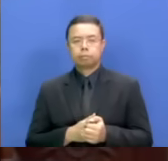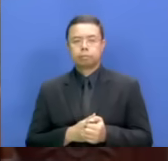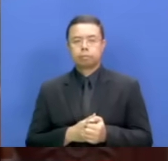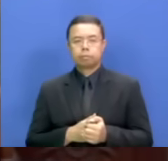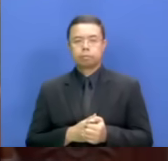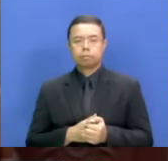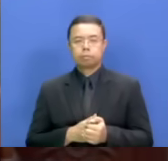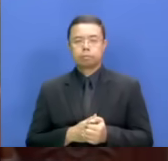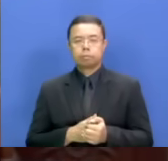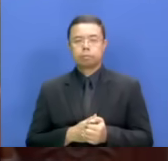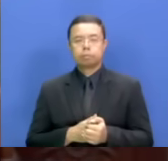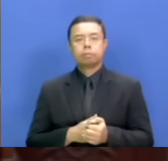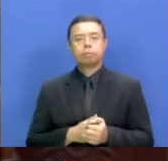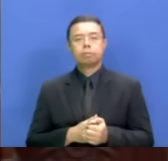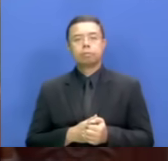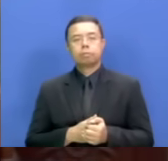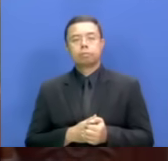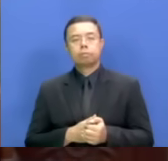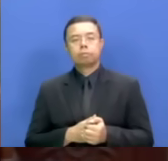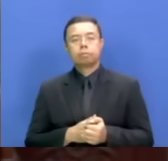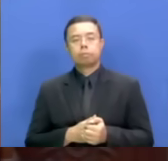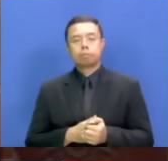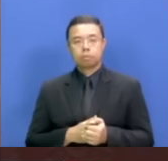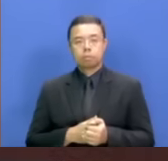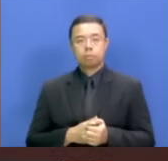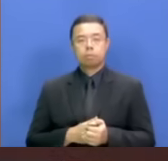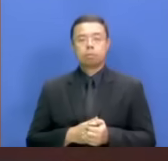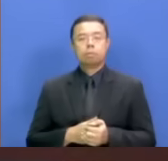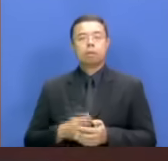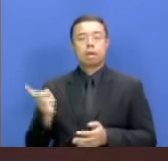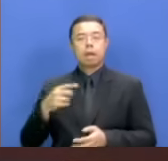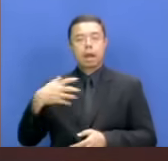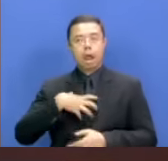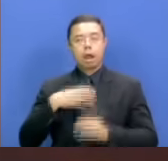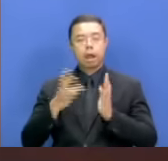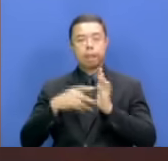Epi termohon dan I pihak terkait berkenaan dengan kewenangan Mahkamah